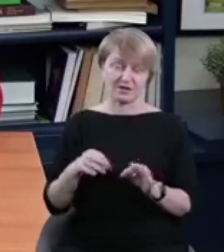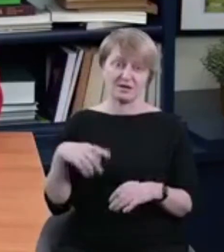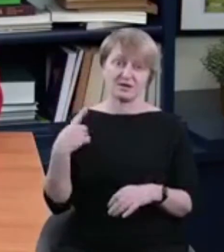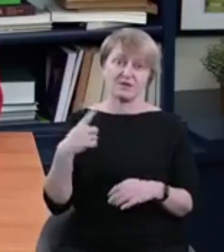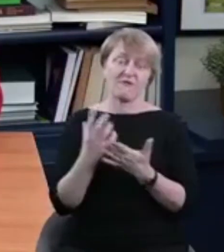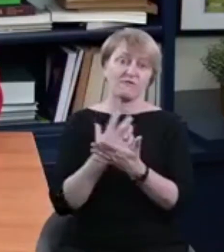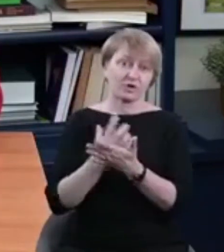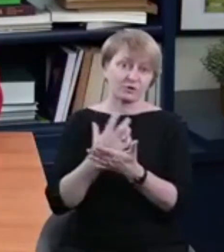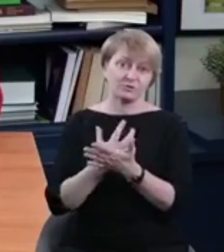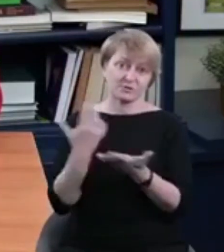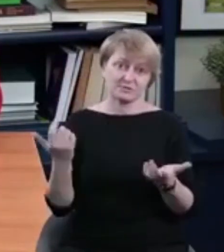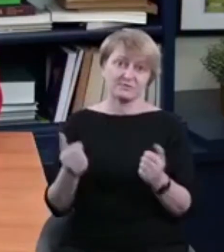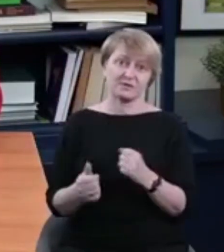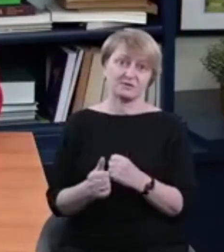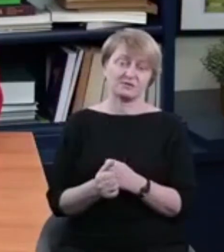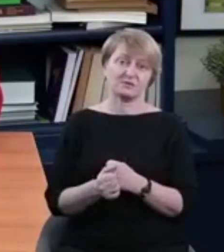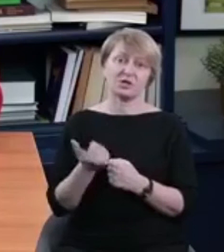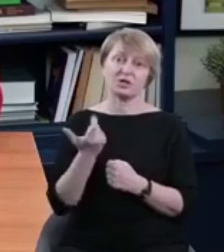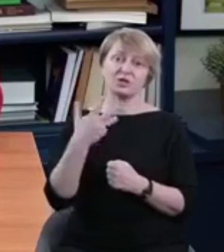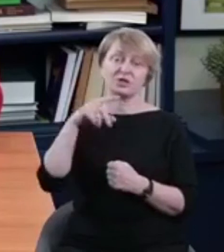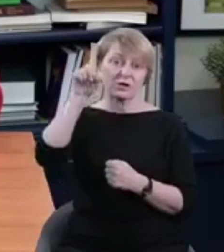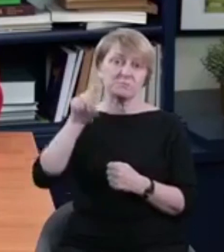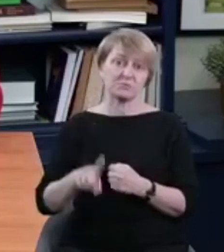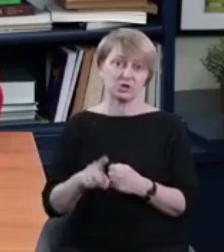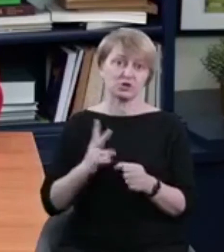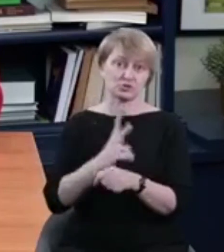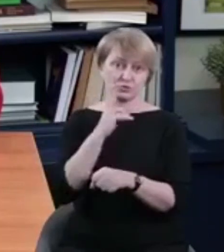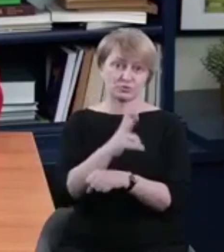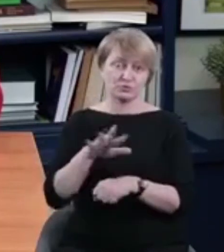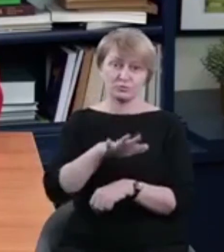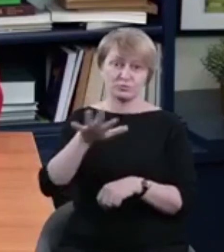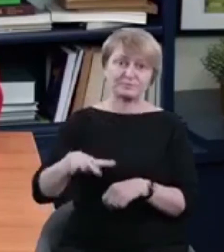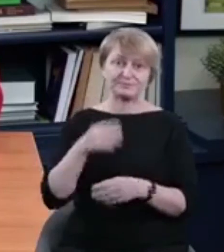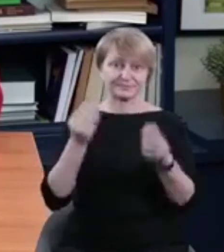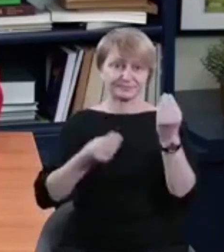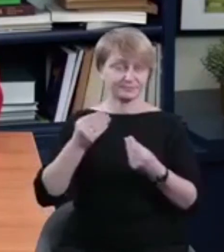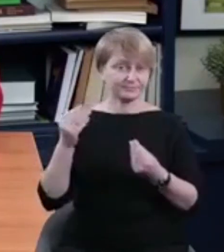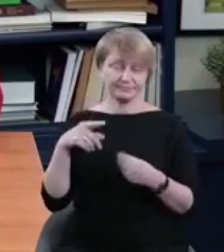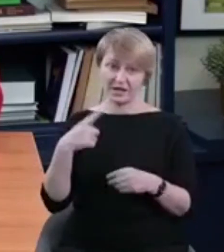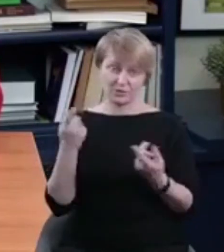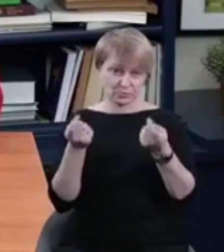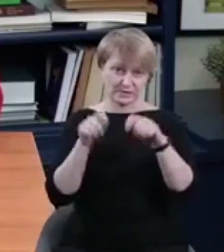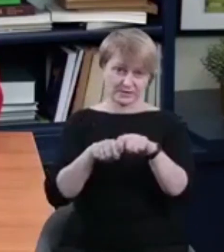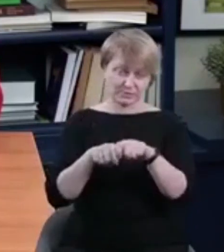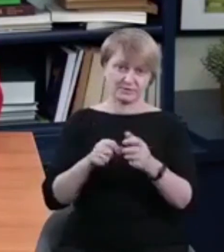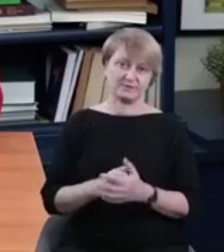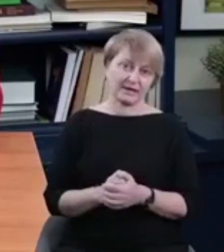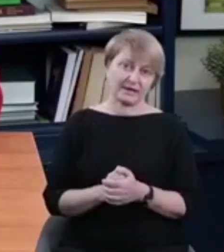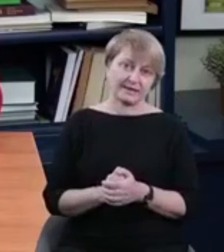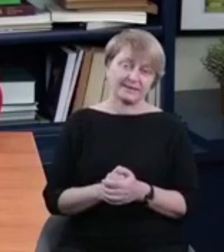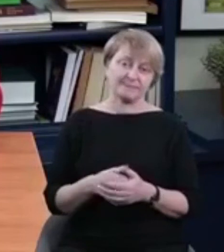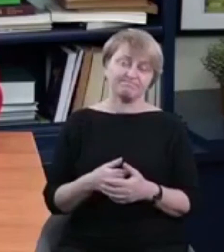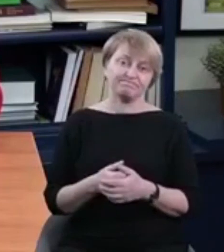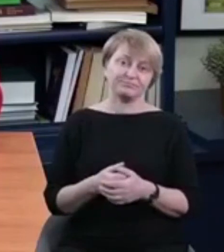bo przez parę miesięcy dostępu do tych placów zabaw w ogóle nie było a po drugie nie chcieliśmy ponosić jeszcze